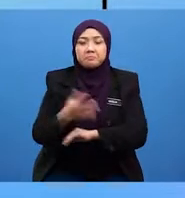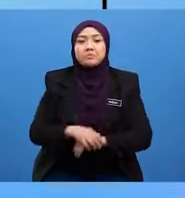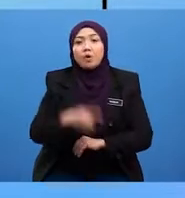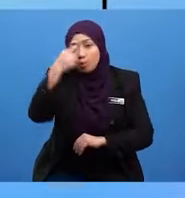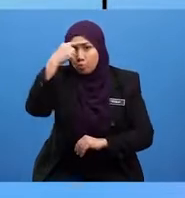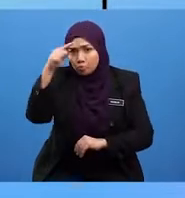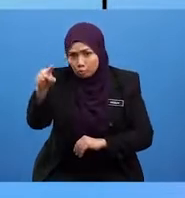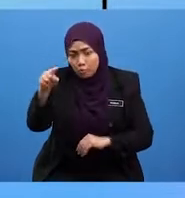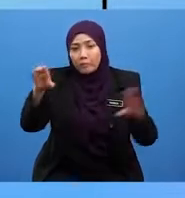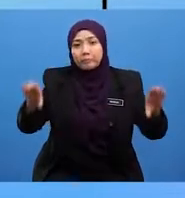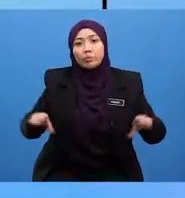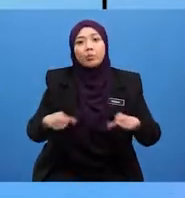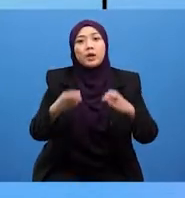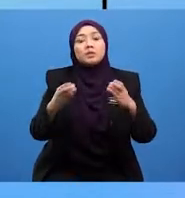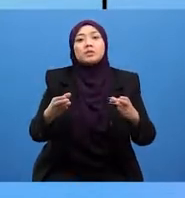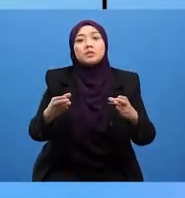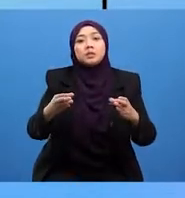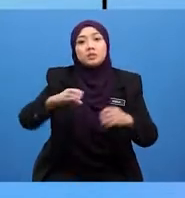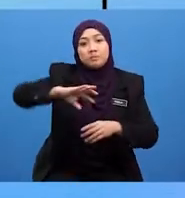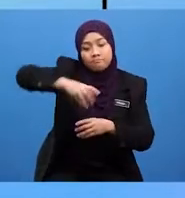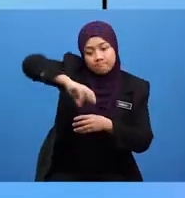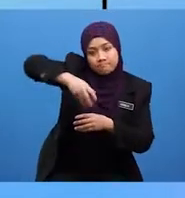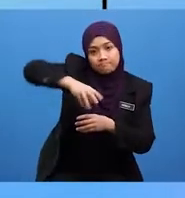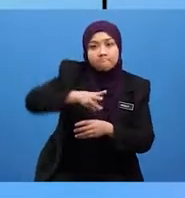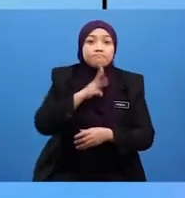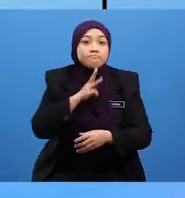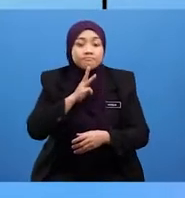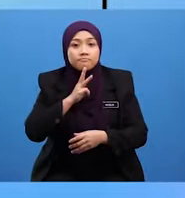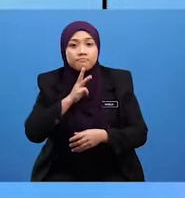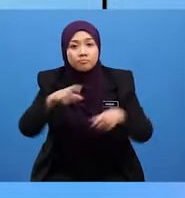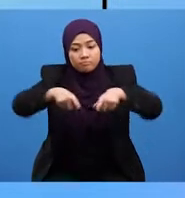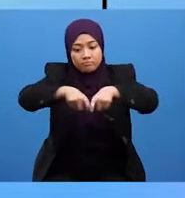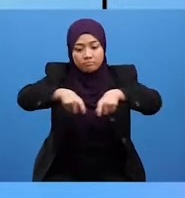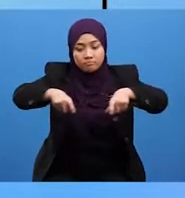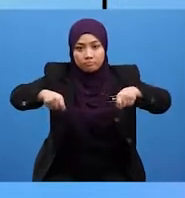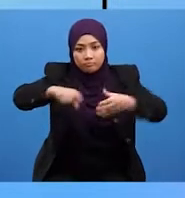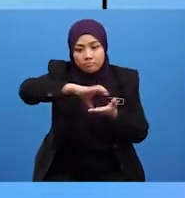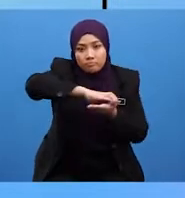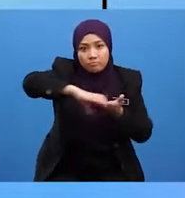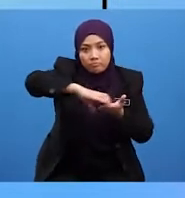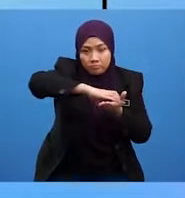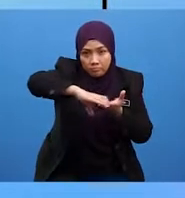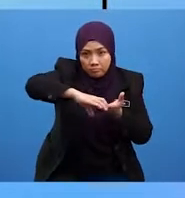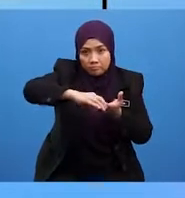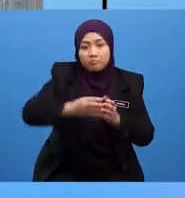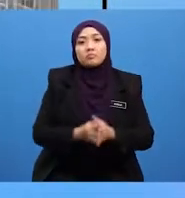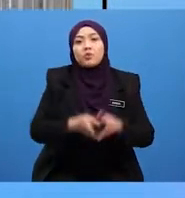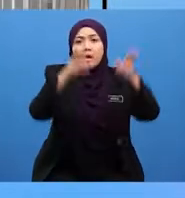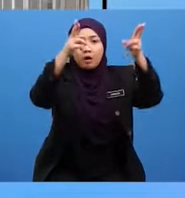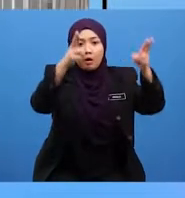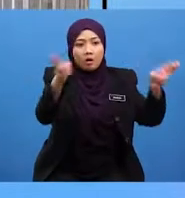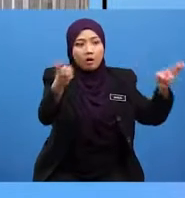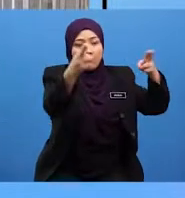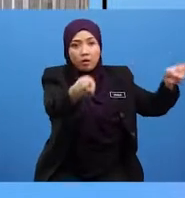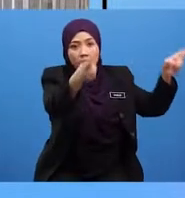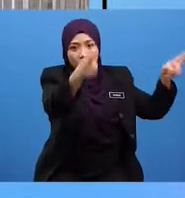adalah untuk menghasilkan paip air, kad kredit, rak cakera, rangka